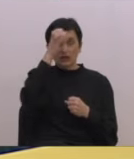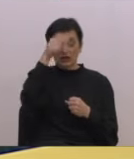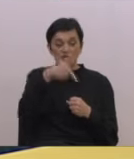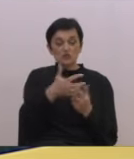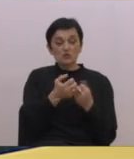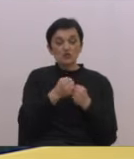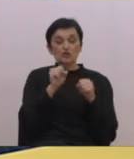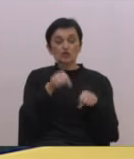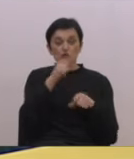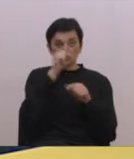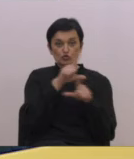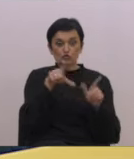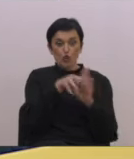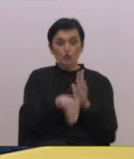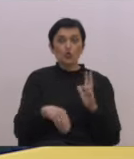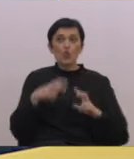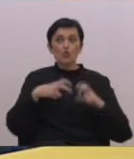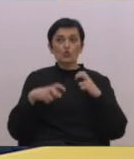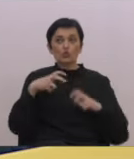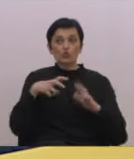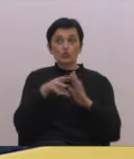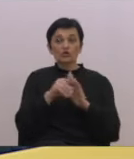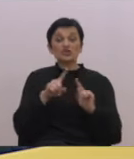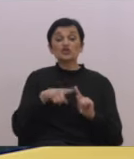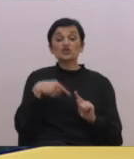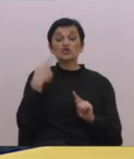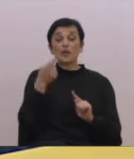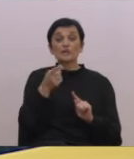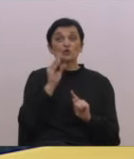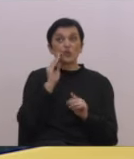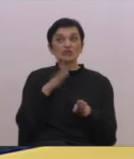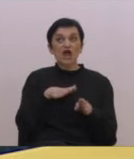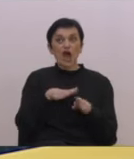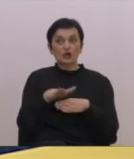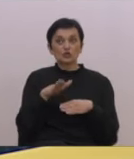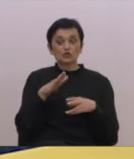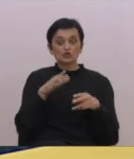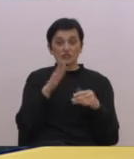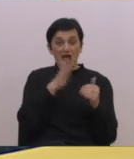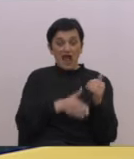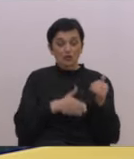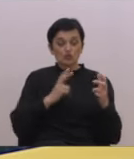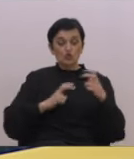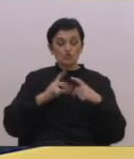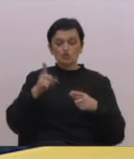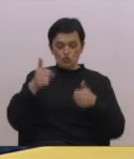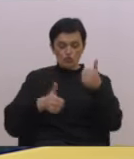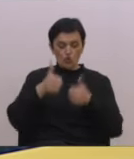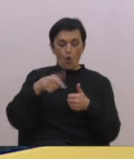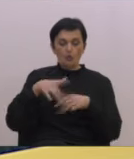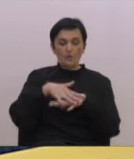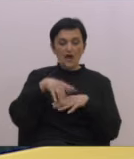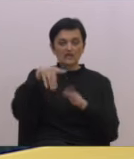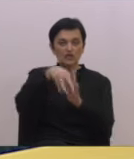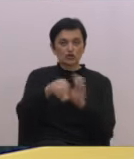შესაძლებლობა ქონდეს სკოლებში, უნივერსიტეტებში და შემდეგ უკვე როდესაც ასრულებენ უნივერსიტეტს კონკურენტიანი იყვნენ ბაზარზე.